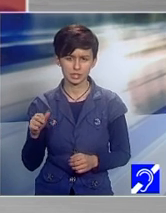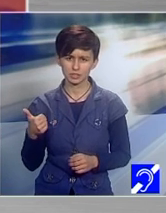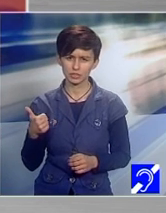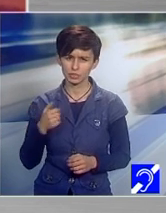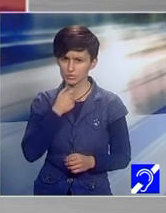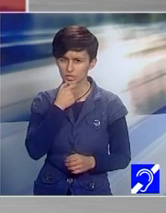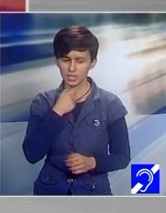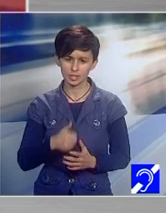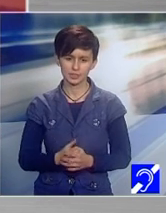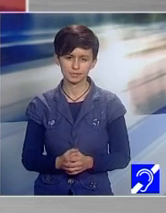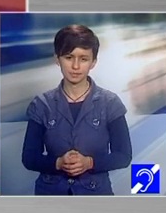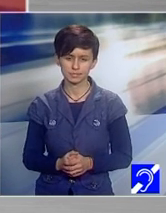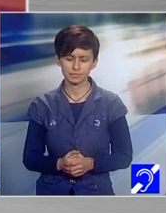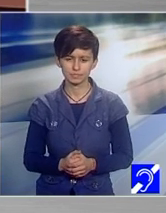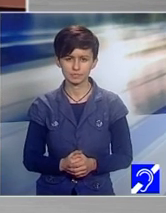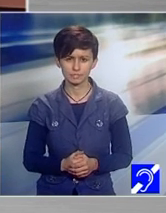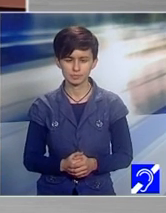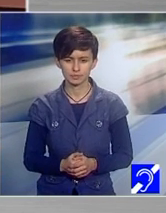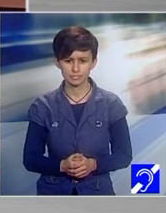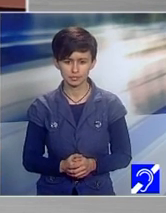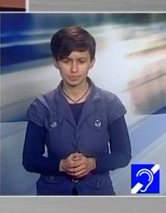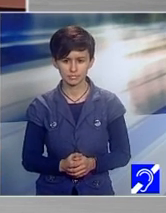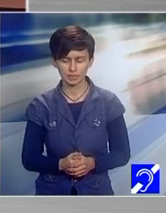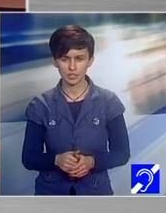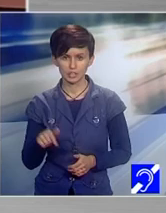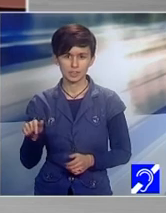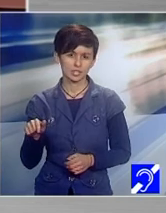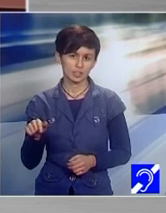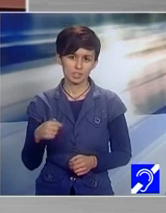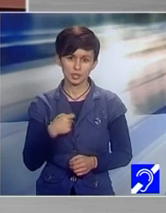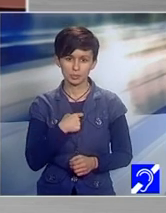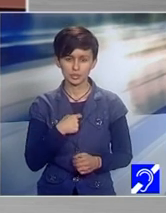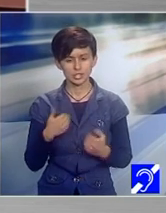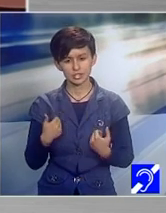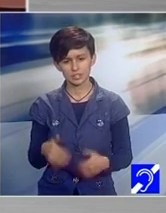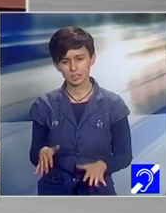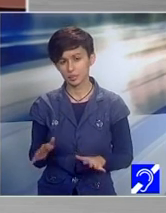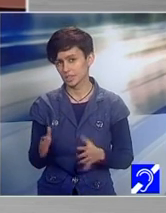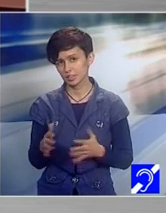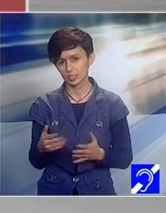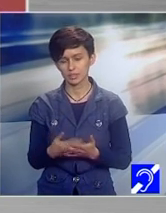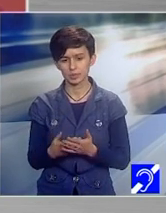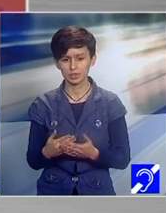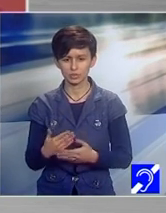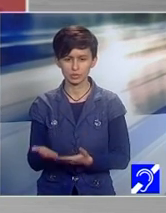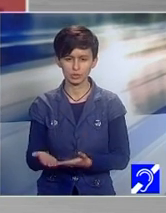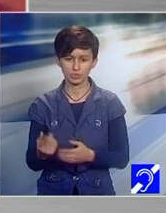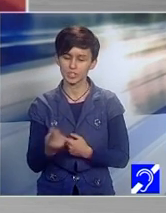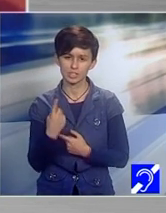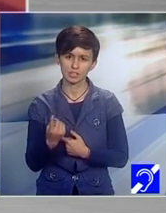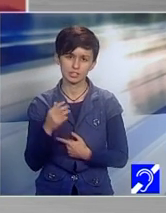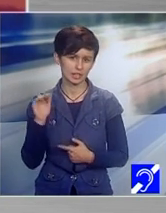31-32 de ani. Și puteți să-l pierdeți oricând pentru o ofertă de afară, bănuiesc. Da, bineînțeles. Deci